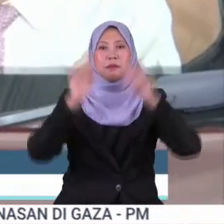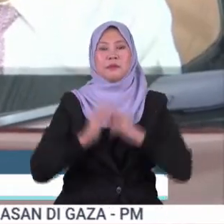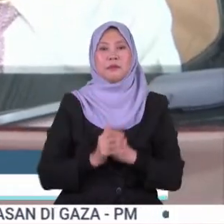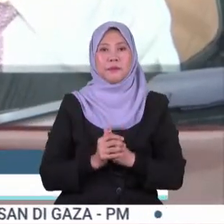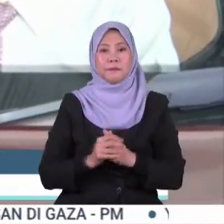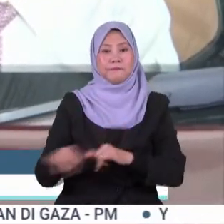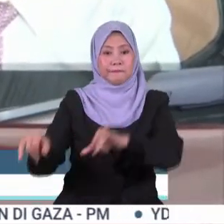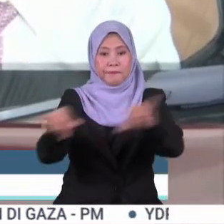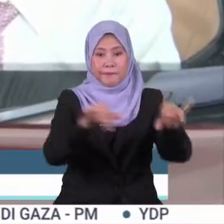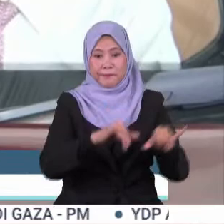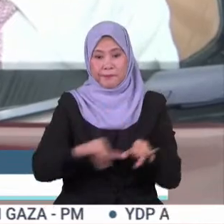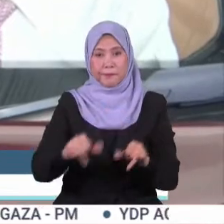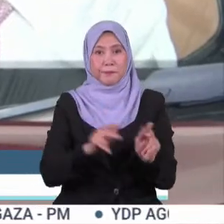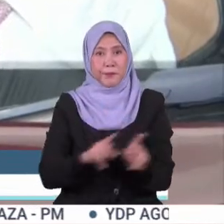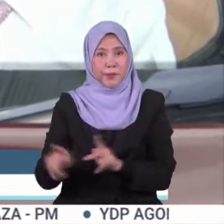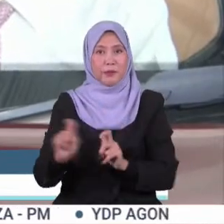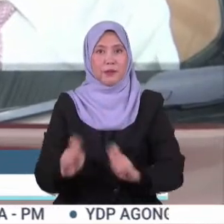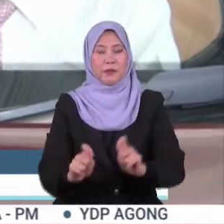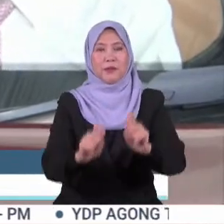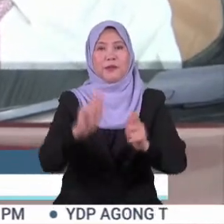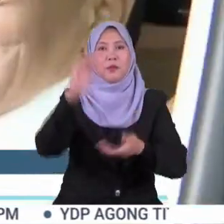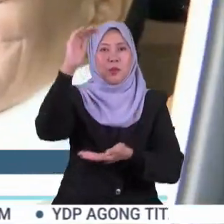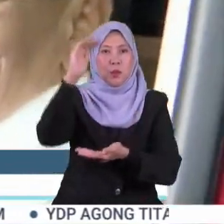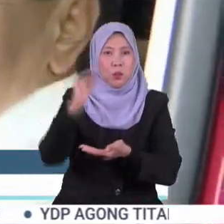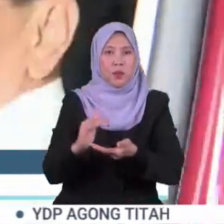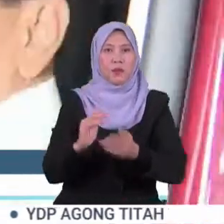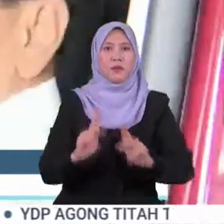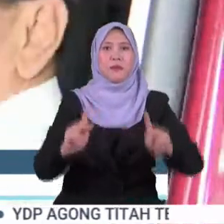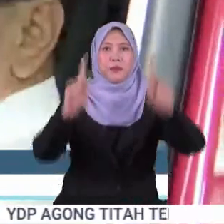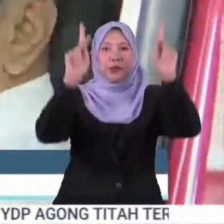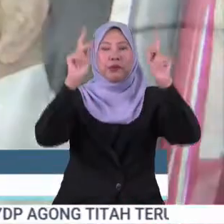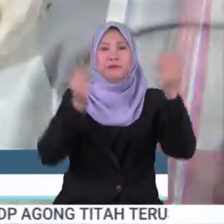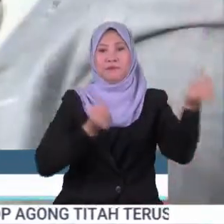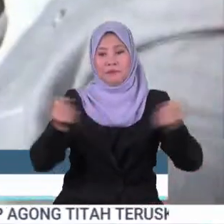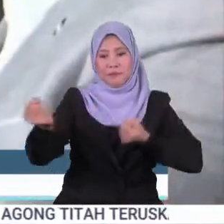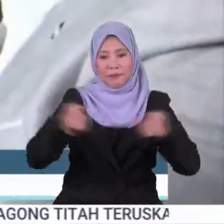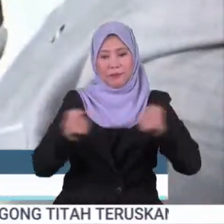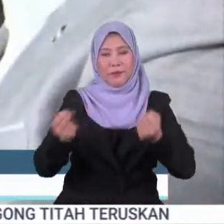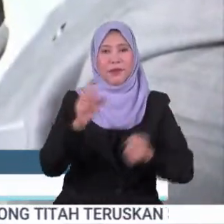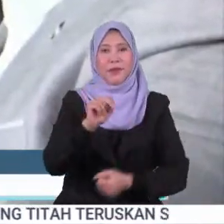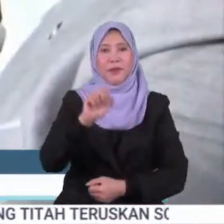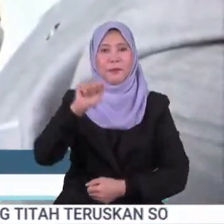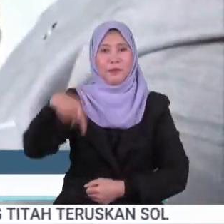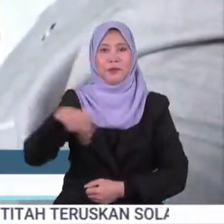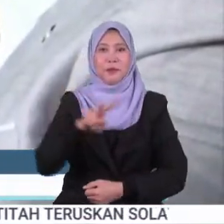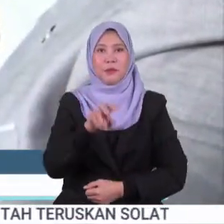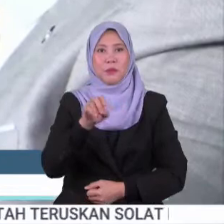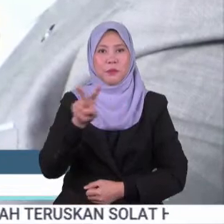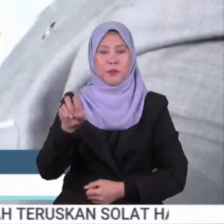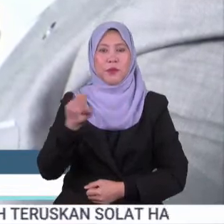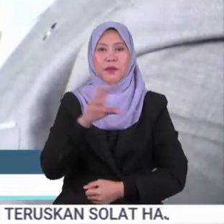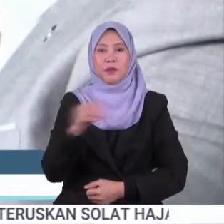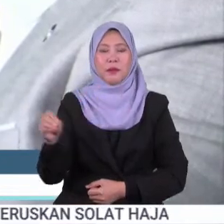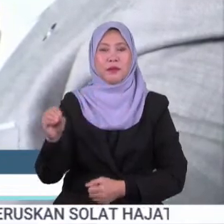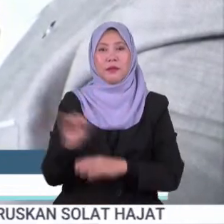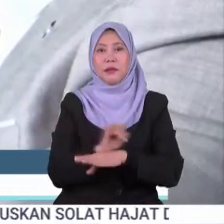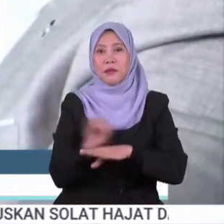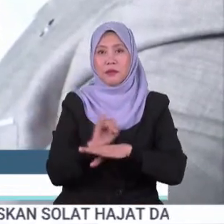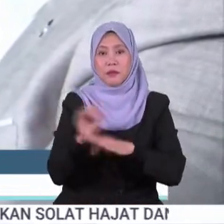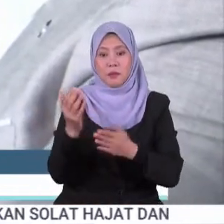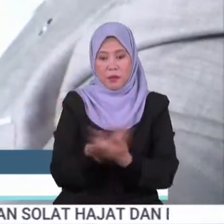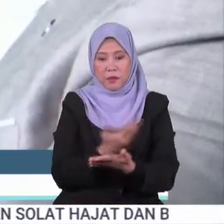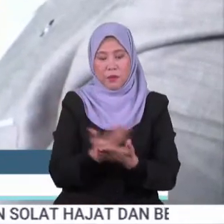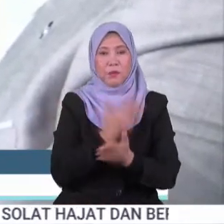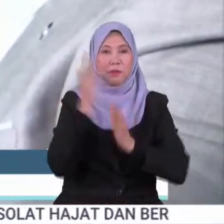Ia juga selaras dengan Pelan Tindakan Mobiliti Rendah Karbon Dasar Otomotif Nasional NAP 2020 dan Pelan Induk Perindustrian